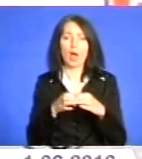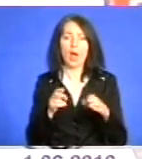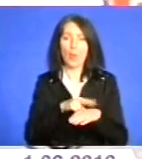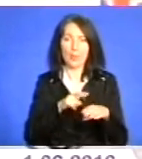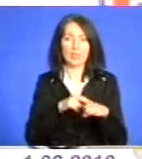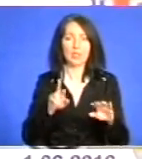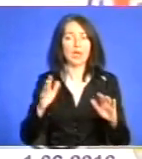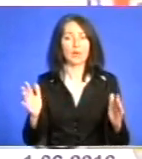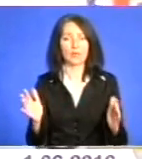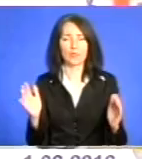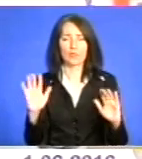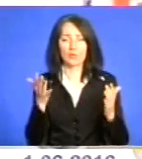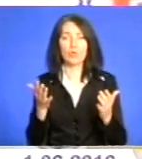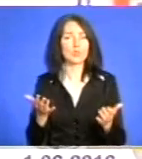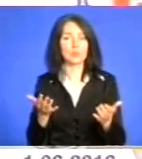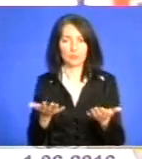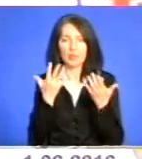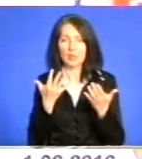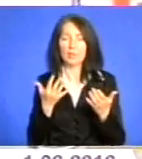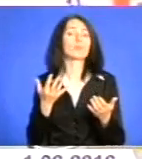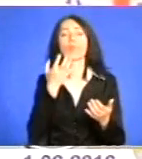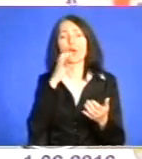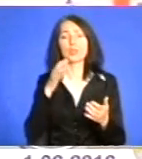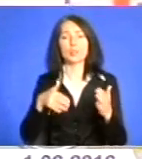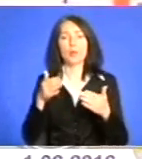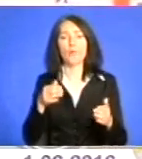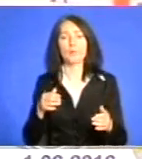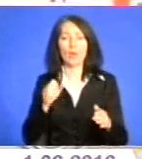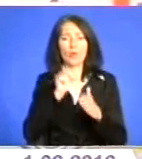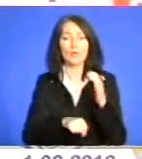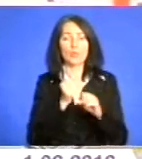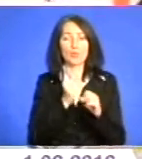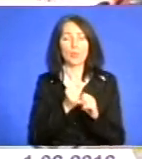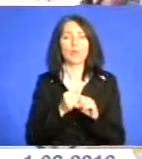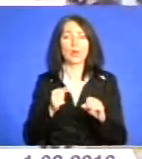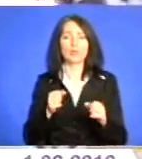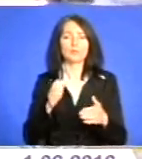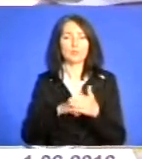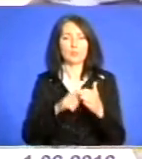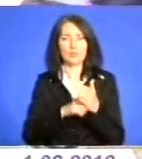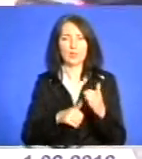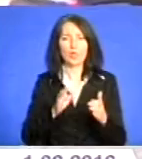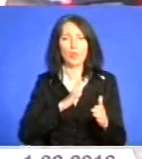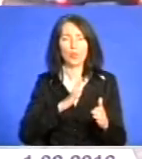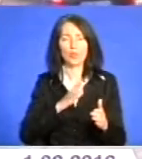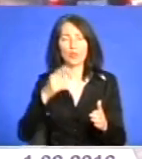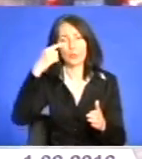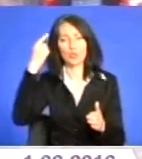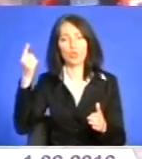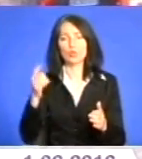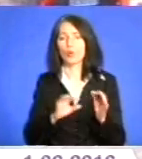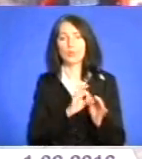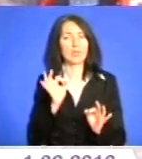слідах, вбивство він скоїв з мотивів, перебуваючи в такому, скажімо, психологічно неврівноважному стані. Як